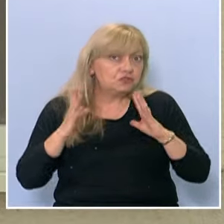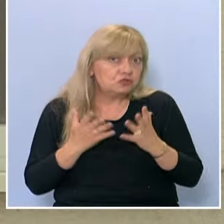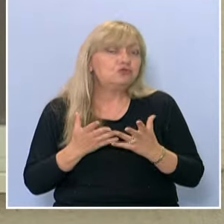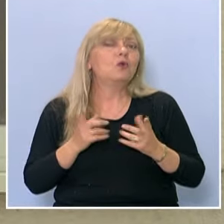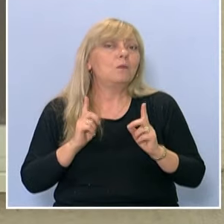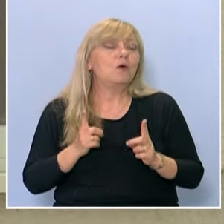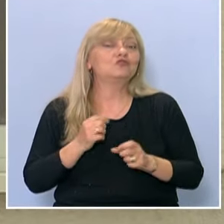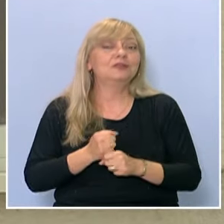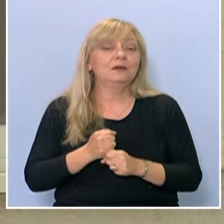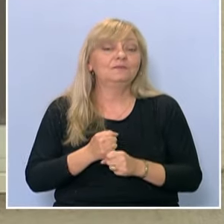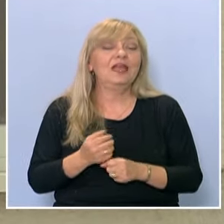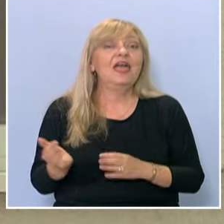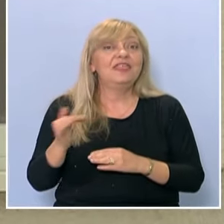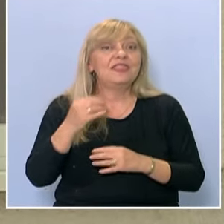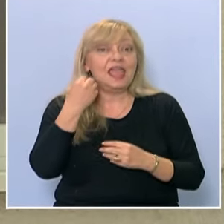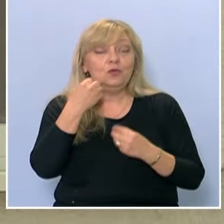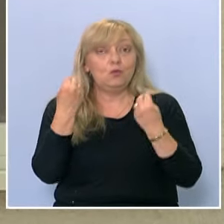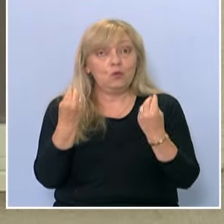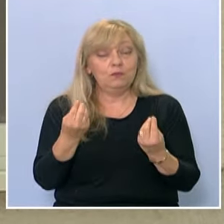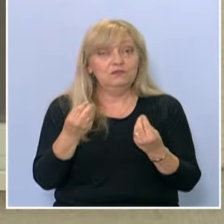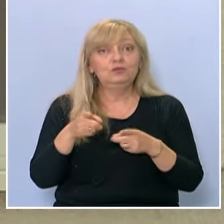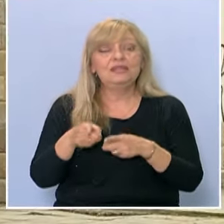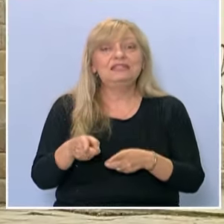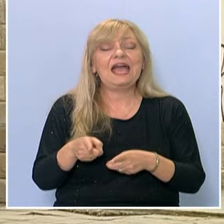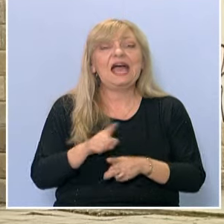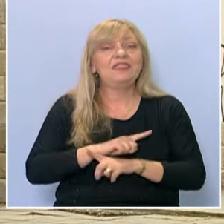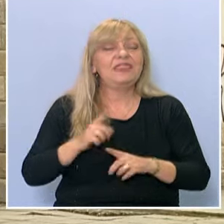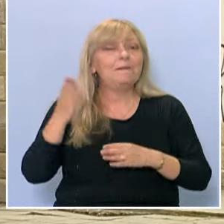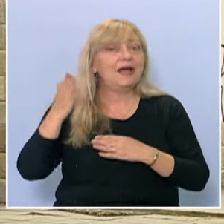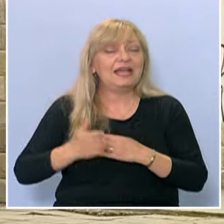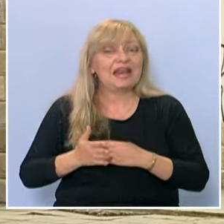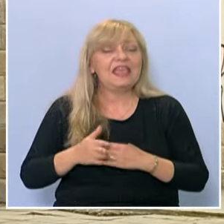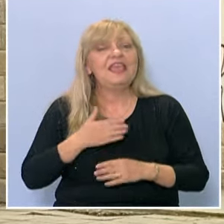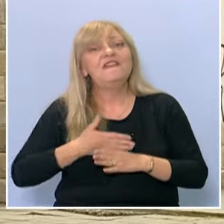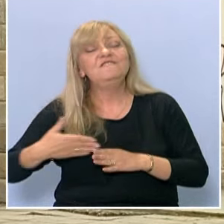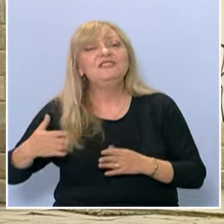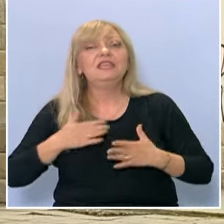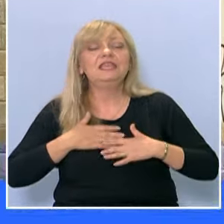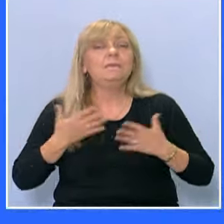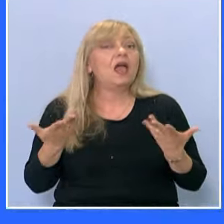Най-хубавото е, че тя няма край и винаги има какво още да научиш.